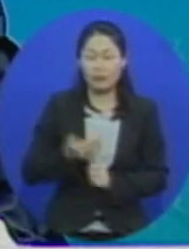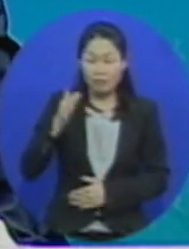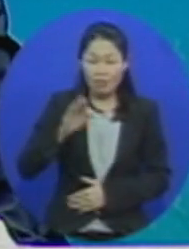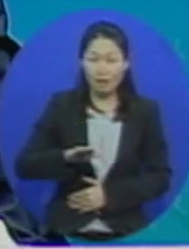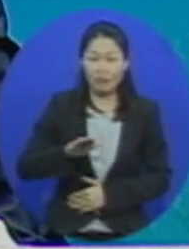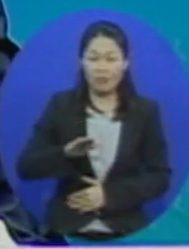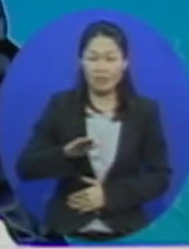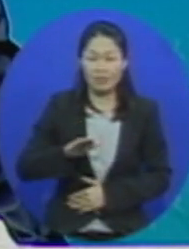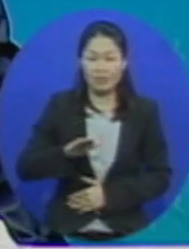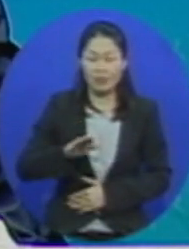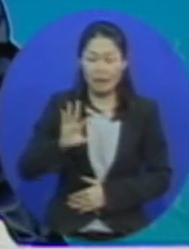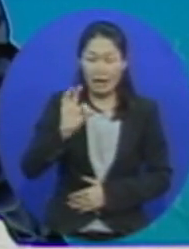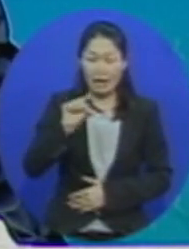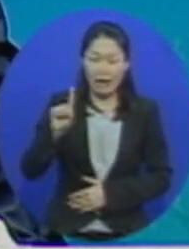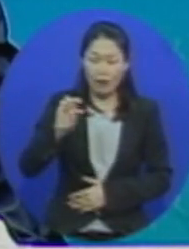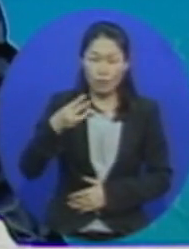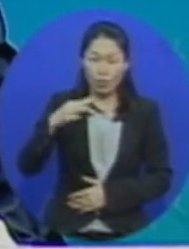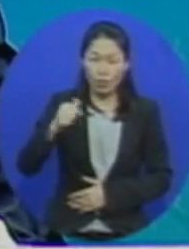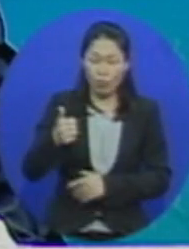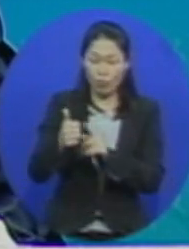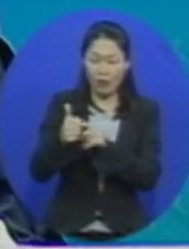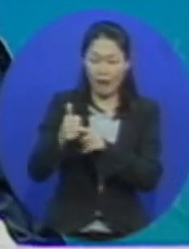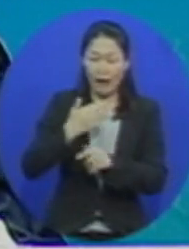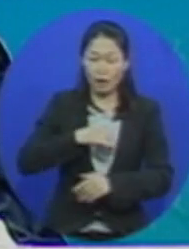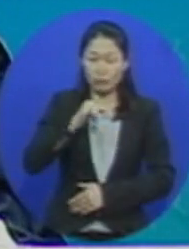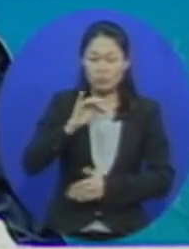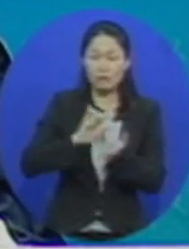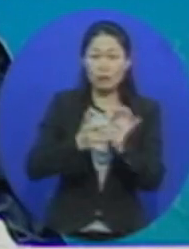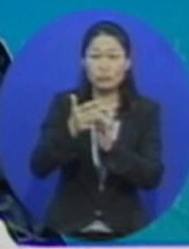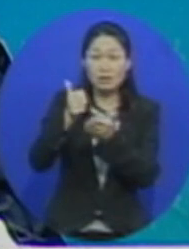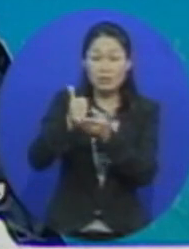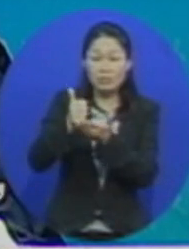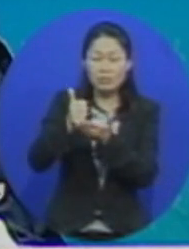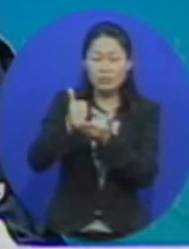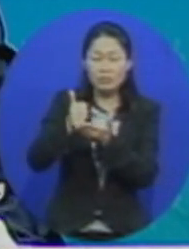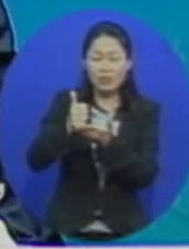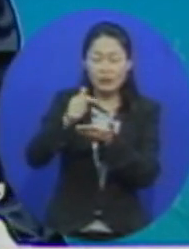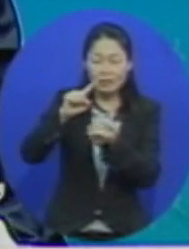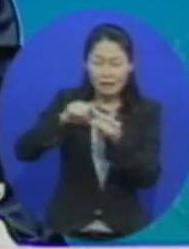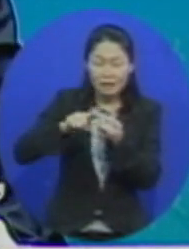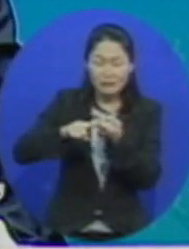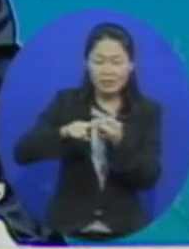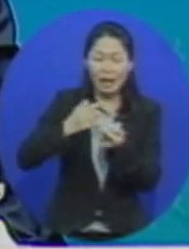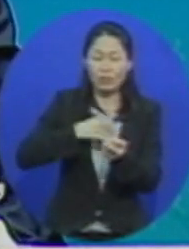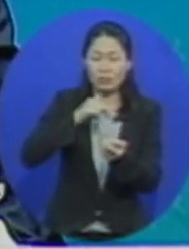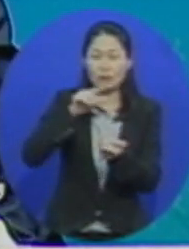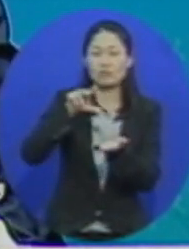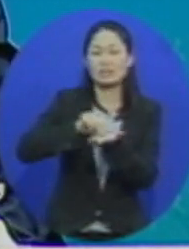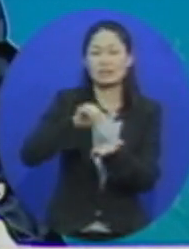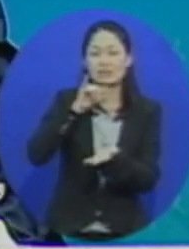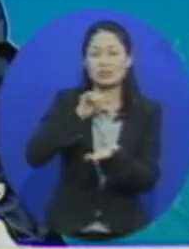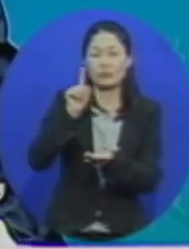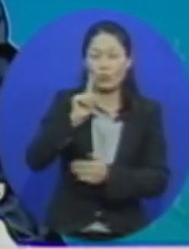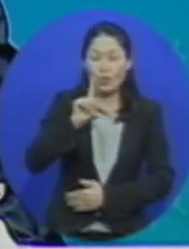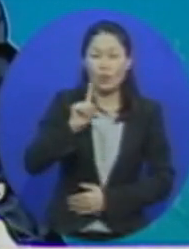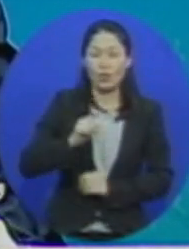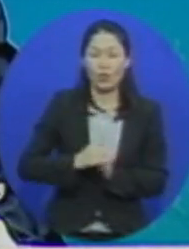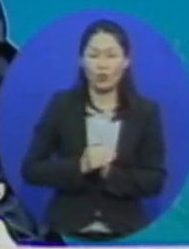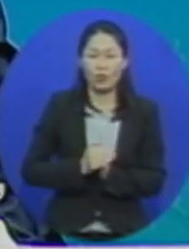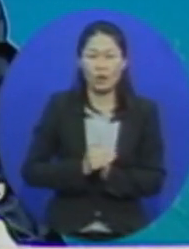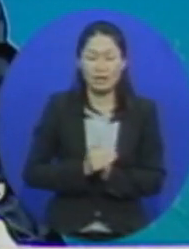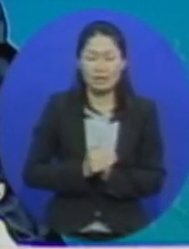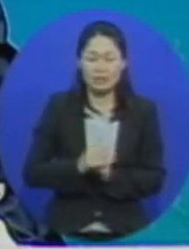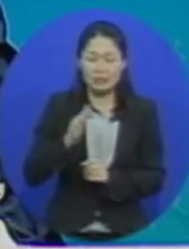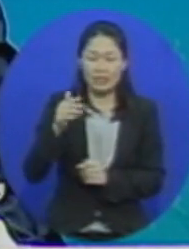근데 아 블로거가 알고 있는 예수님의 문제가 있었어요 4종의 18장 이 15절에 보면 그가